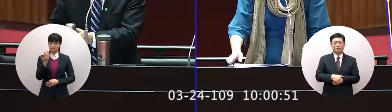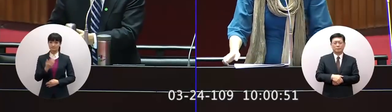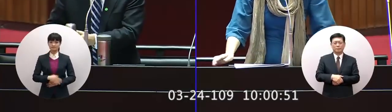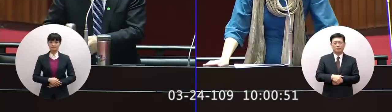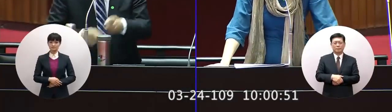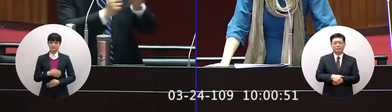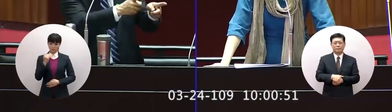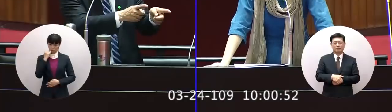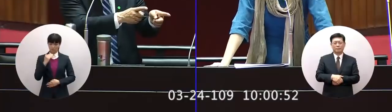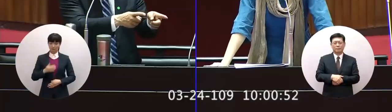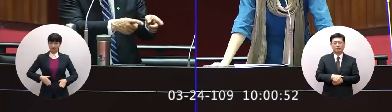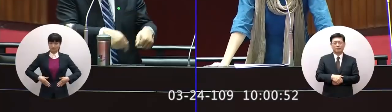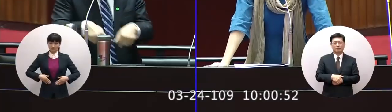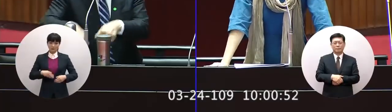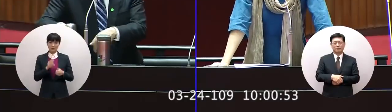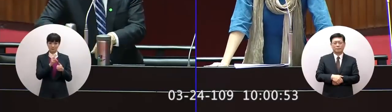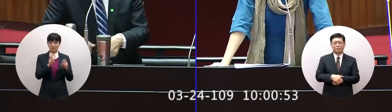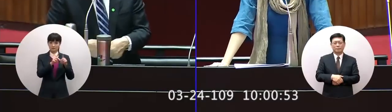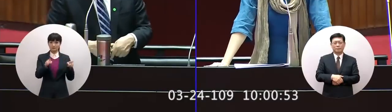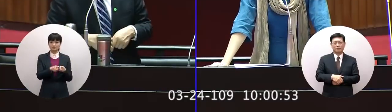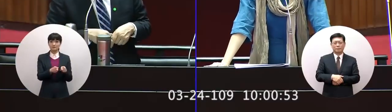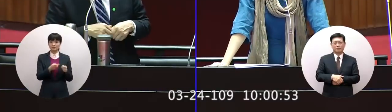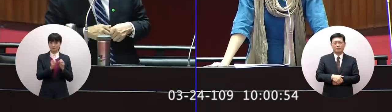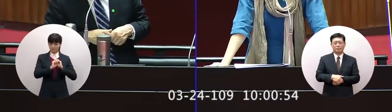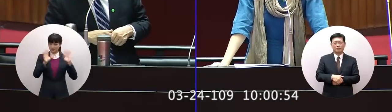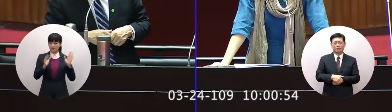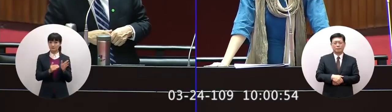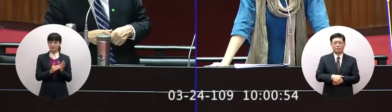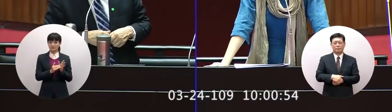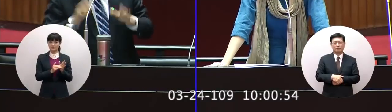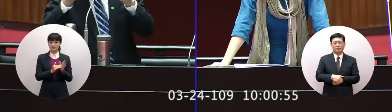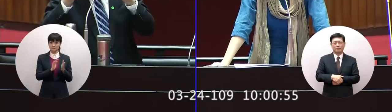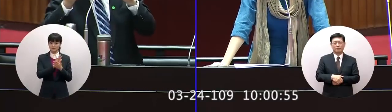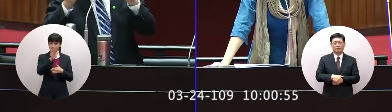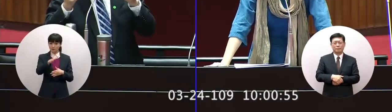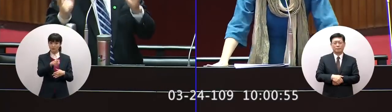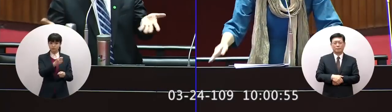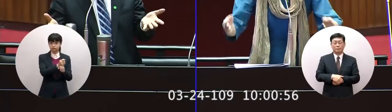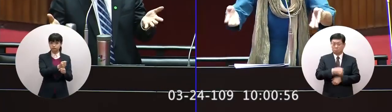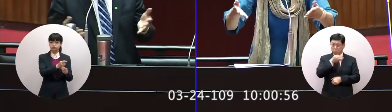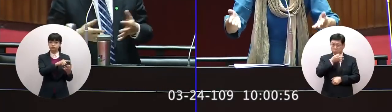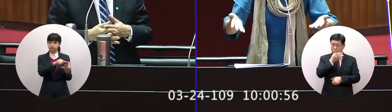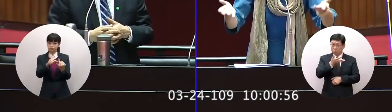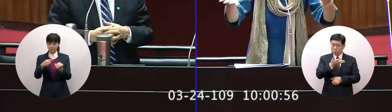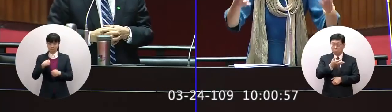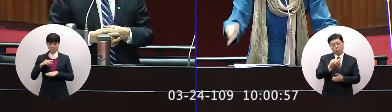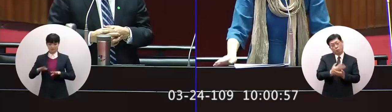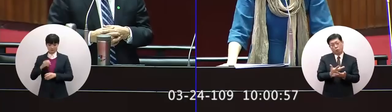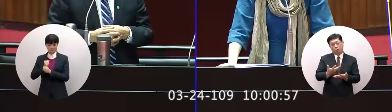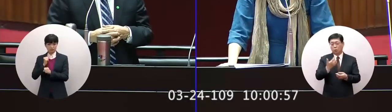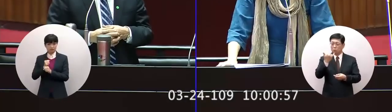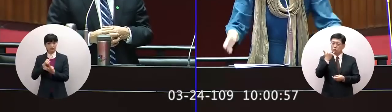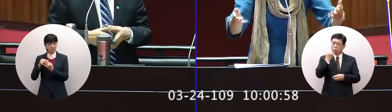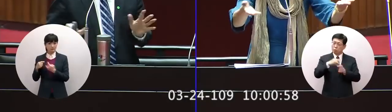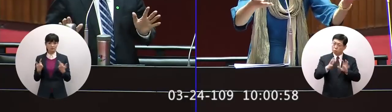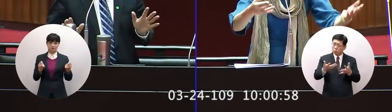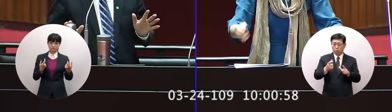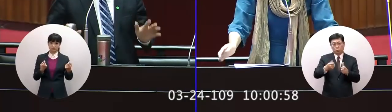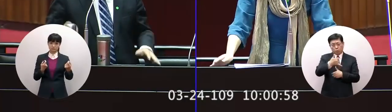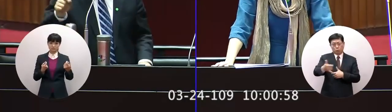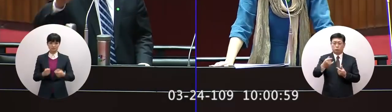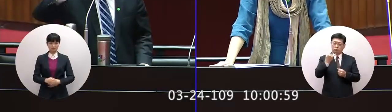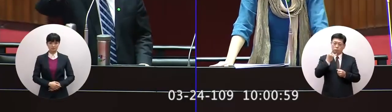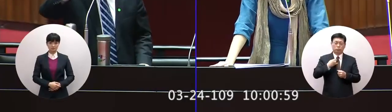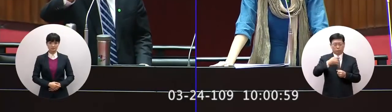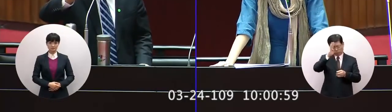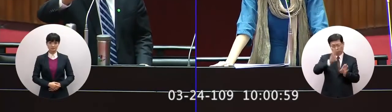布紧急命令要做的也就是现在在做的这些事啊， 就不够啊，就是我刚刚就讲他们还是可以出国啊，公务员还是